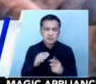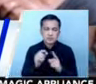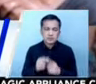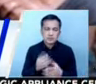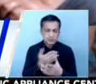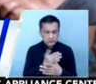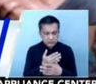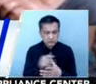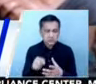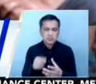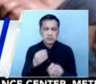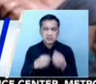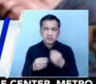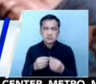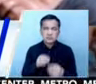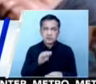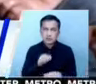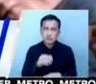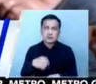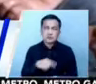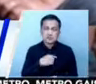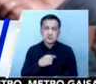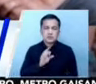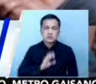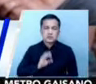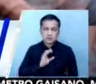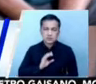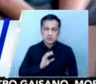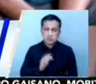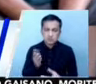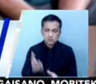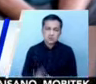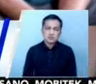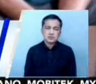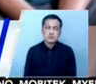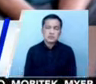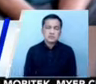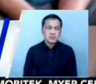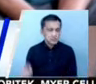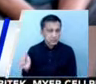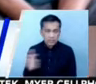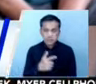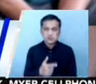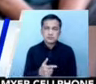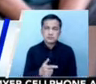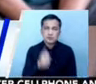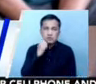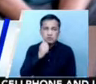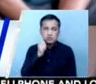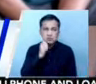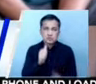kami. Nagigiramay po kami sa inyo po. Sa lahat. Araw-araw po kasama yun. Pagkain.